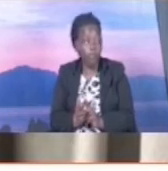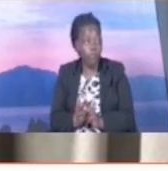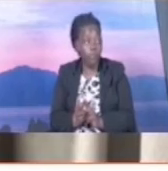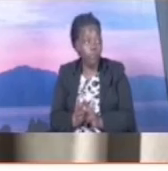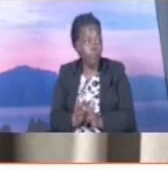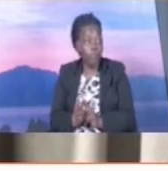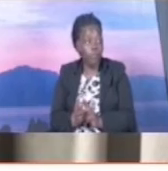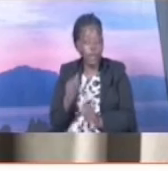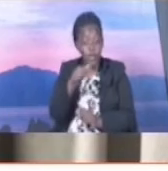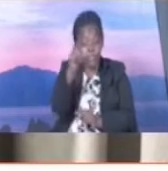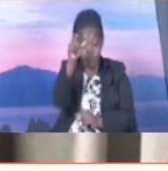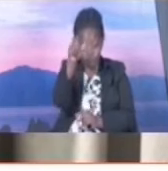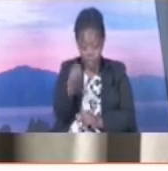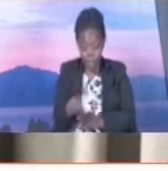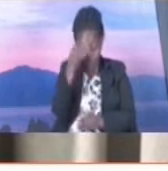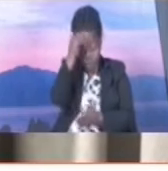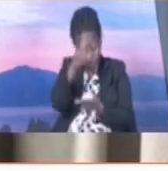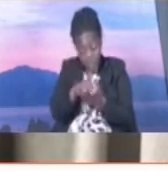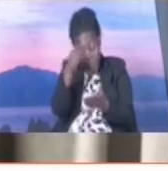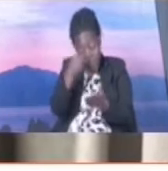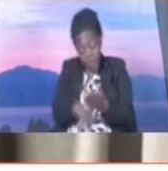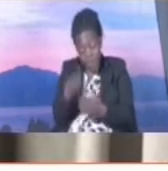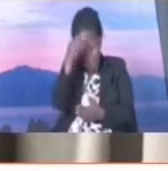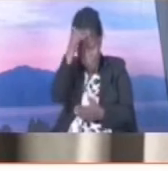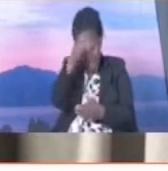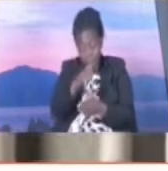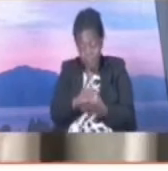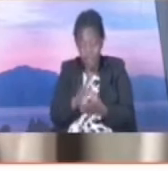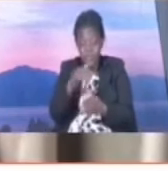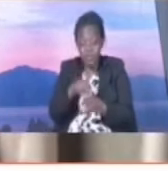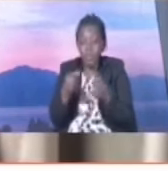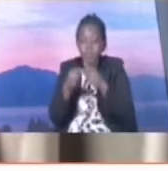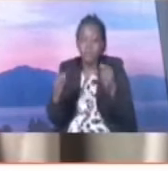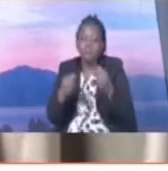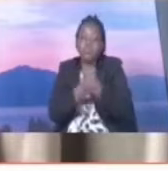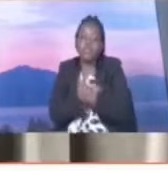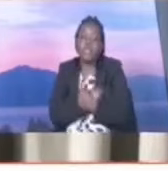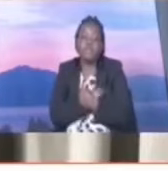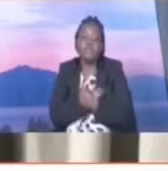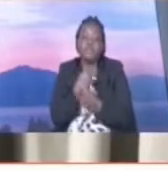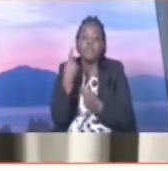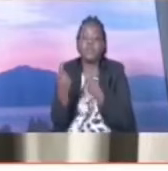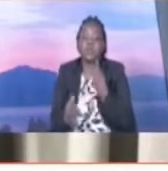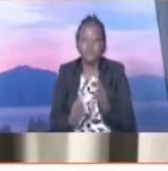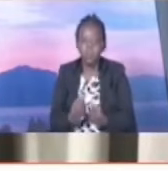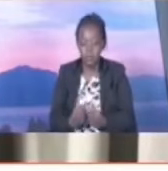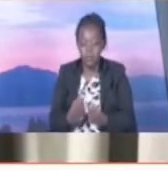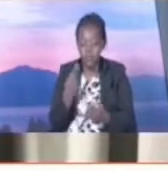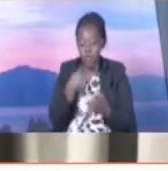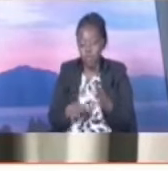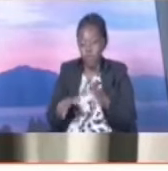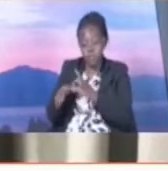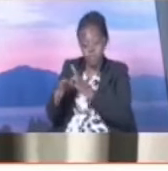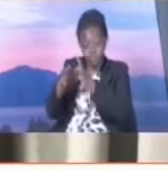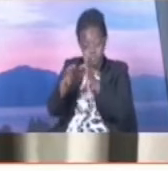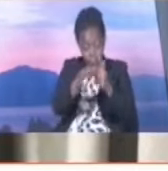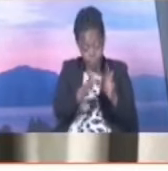buli omu akkiririze mu kyakkiririzaamu neekwana n'ebitiibwa. Ekigatto oba